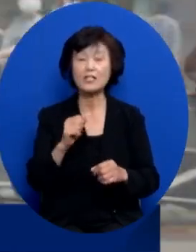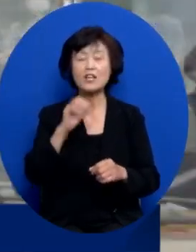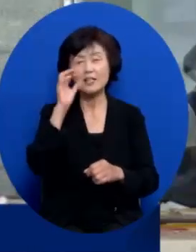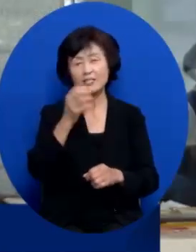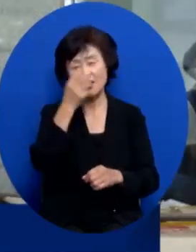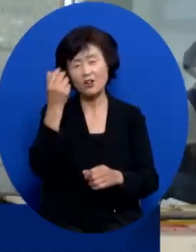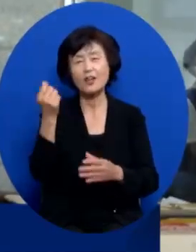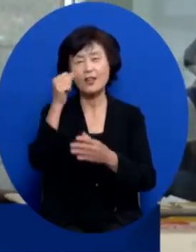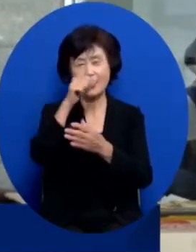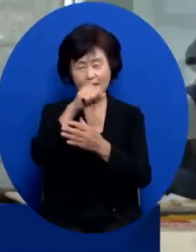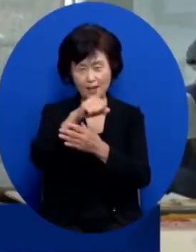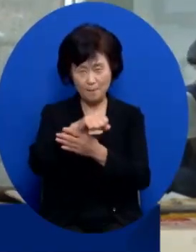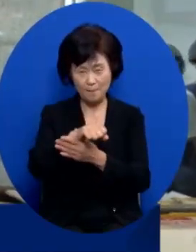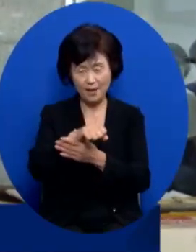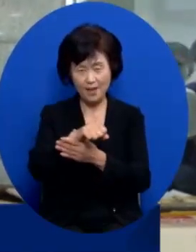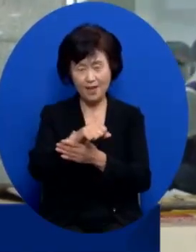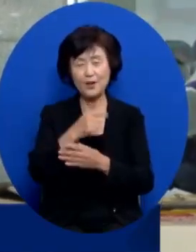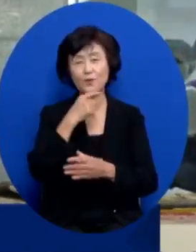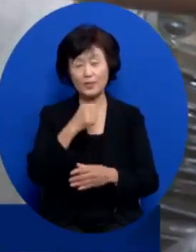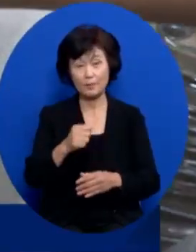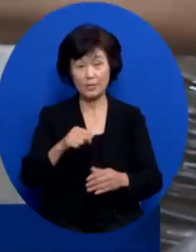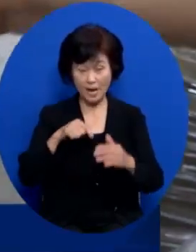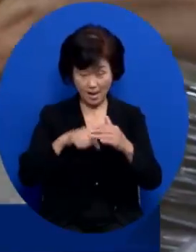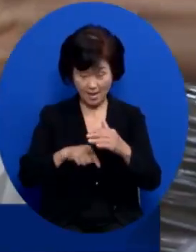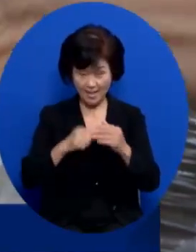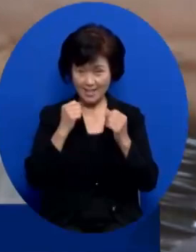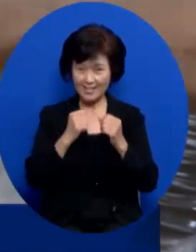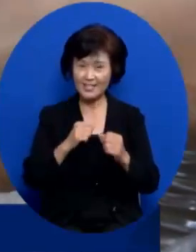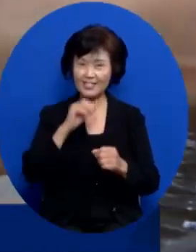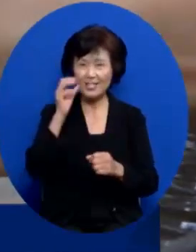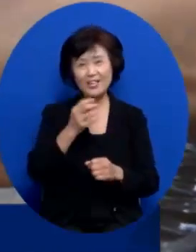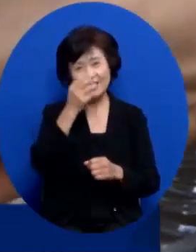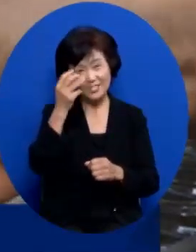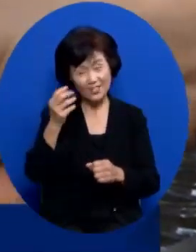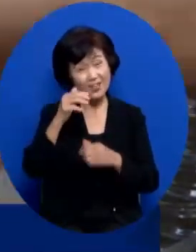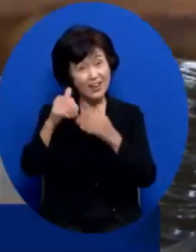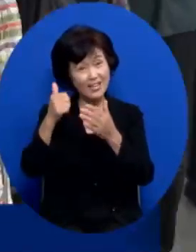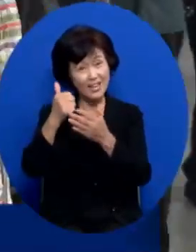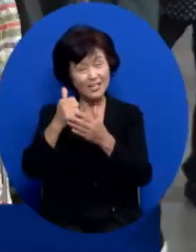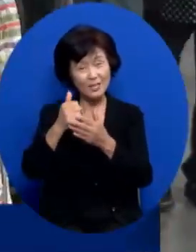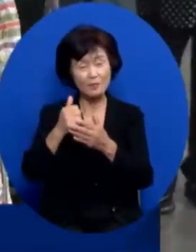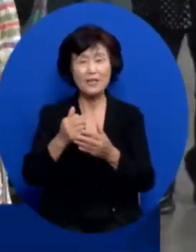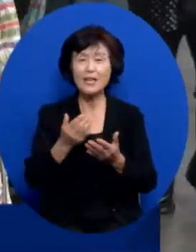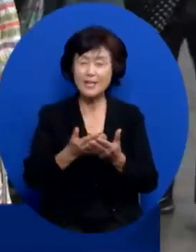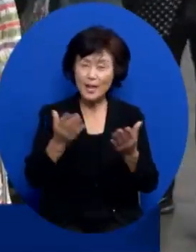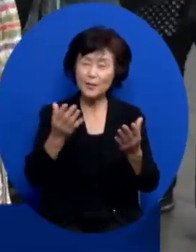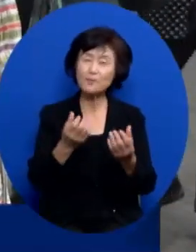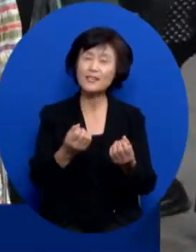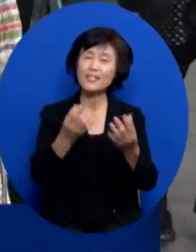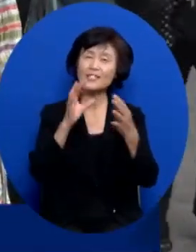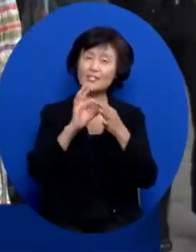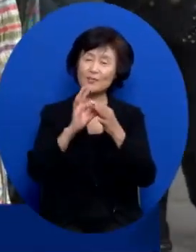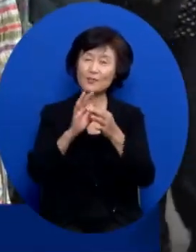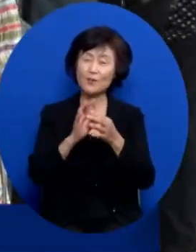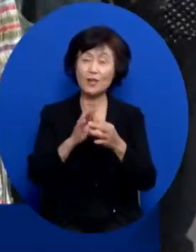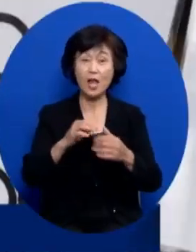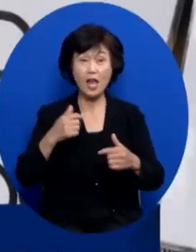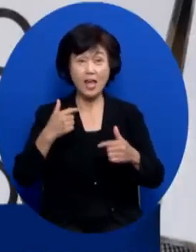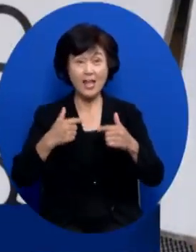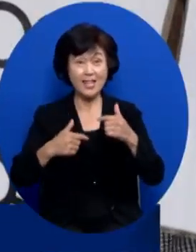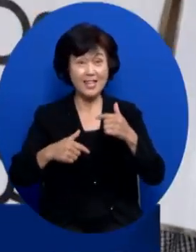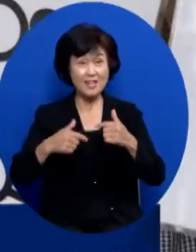그래서 우리 안에 계시는 성령님이 또 우리를 통해이 나눔의 잔치를 통해 많이 기뻐하시는